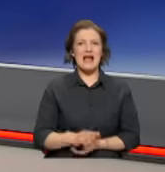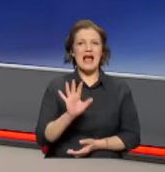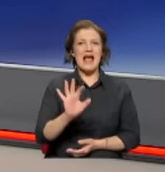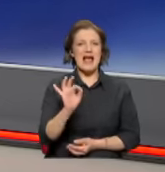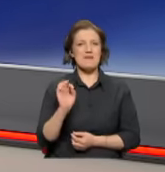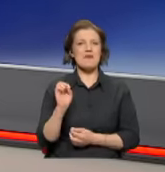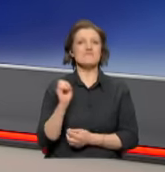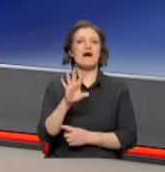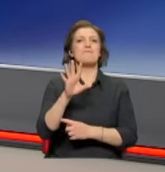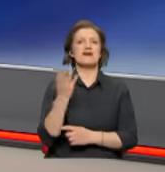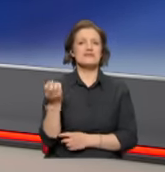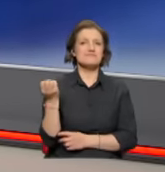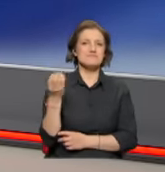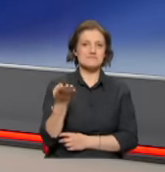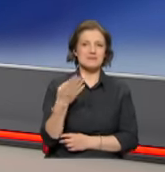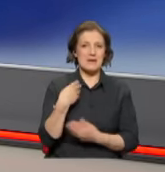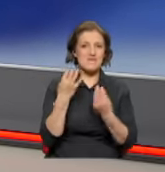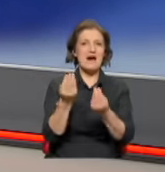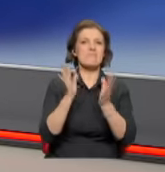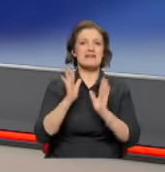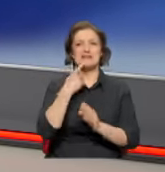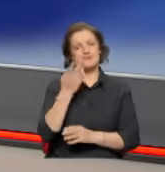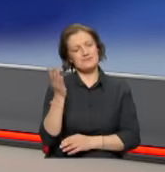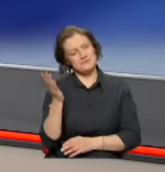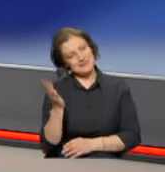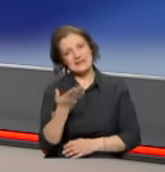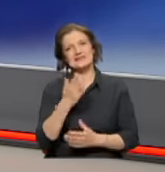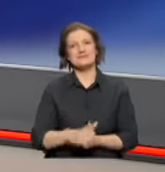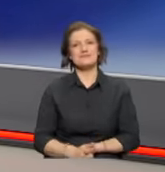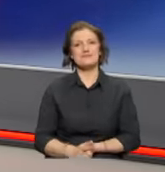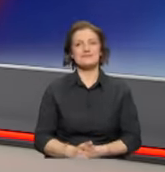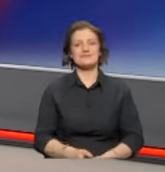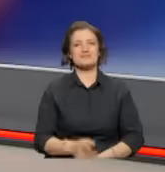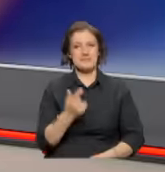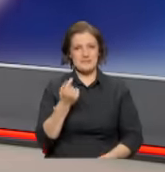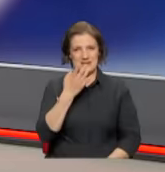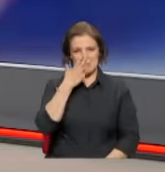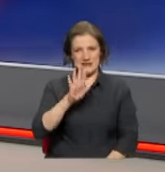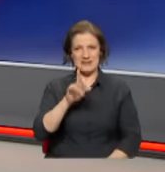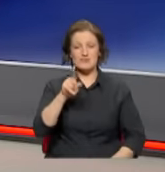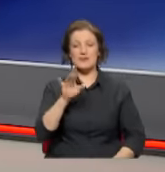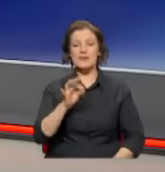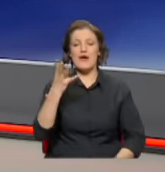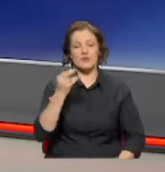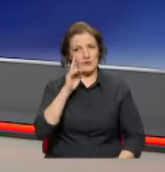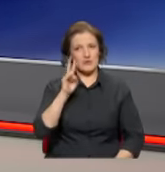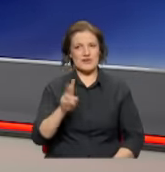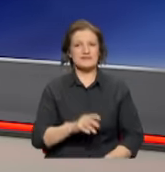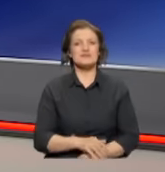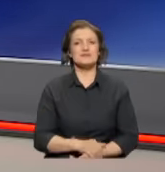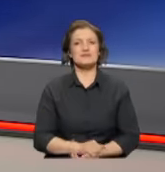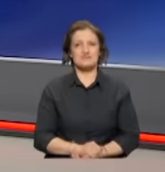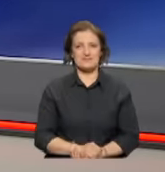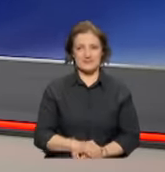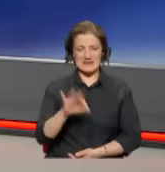hemen vermeyin dedim size bunu, bak verdiniz ha. Neyse, biraz bekleyin, bunun ne olduğunu göreceksiniz.